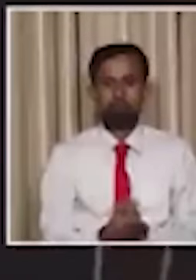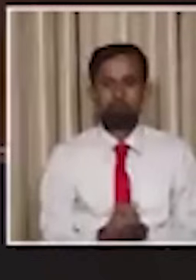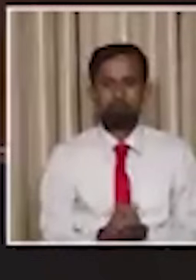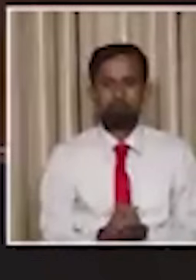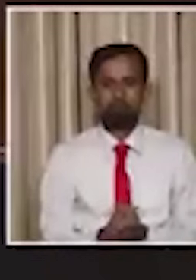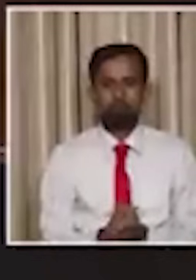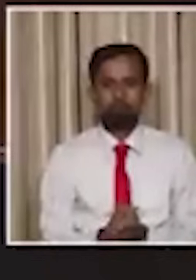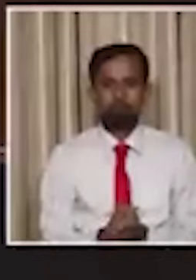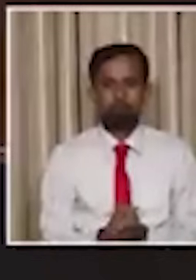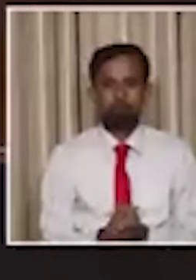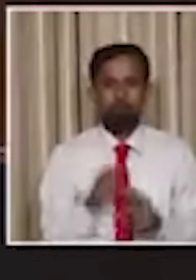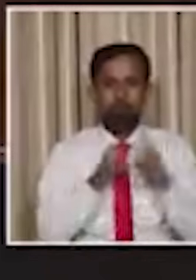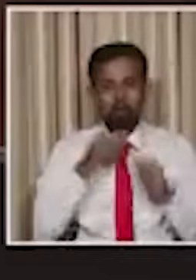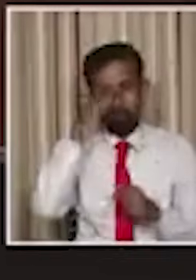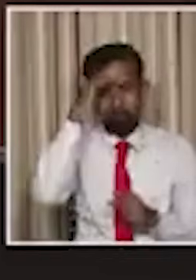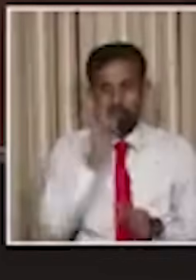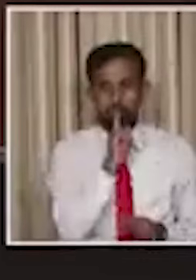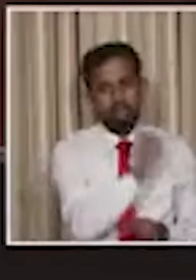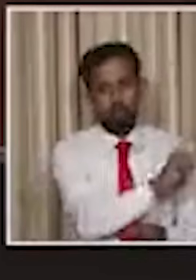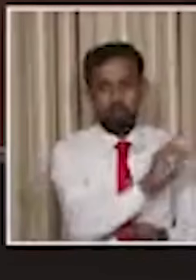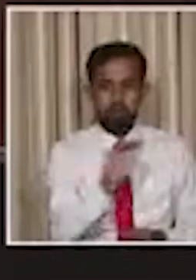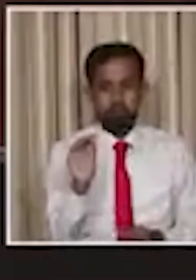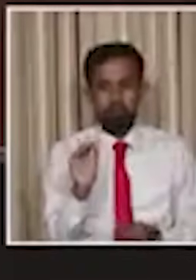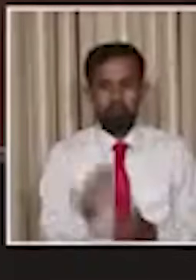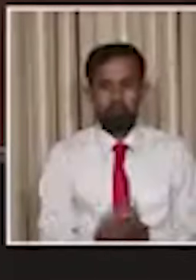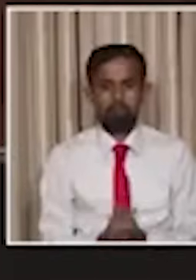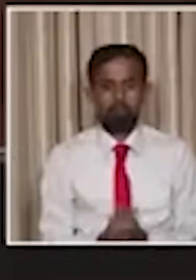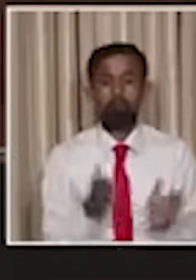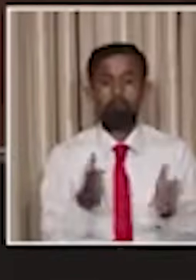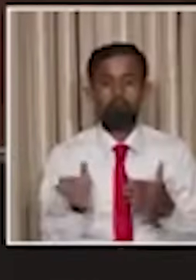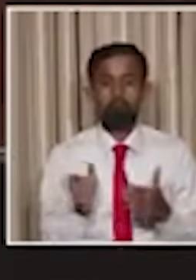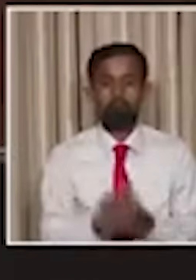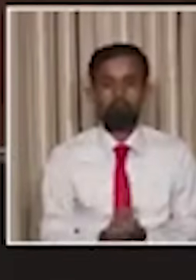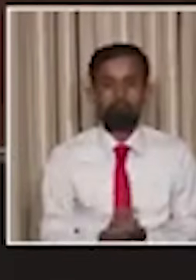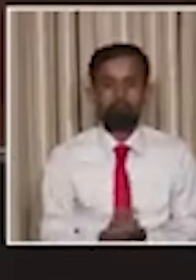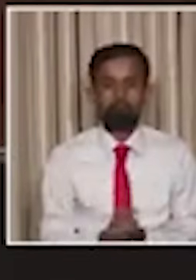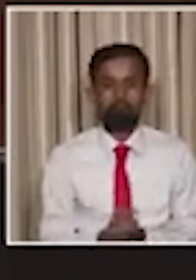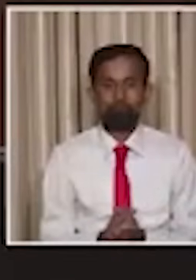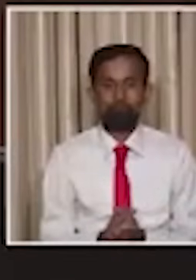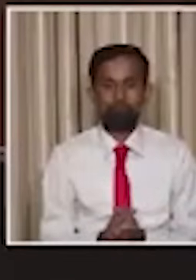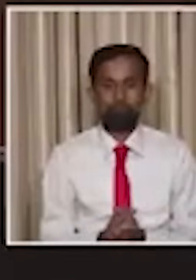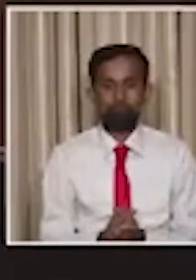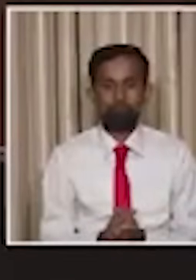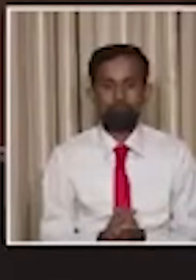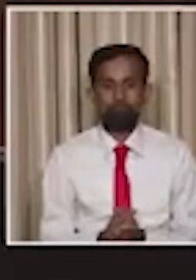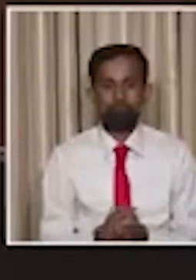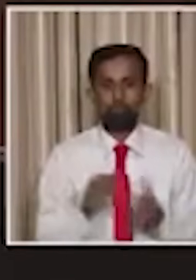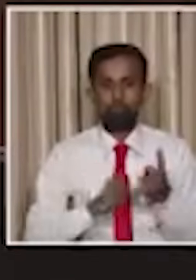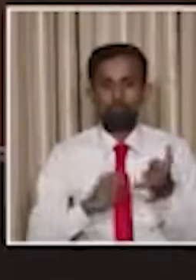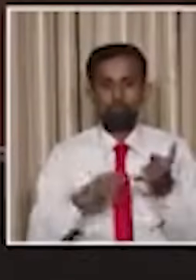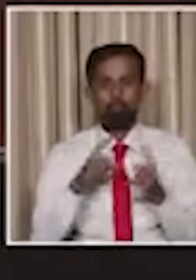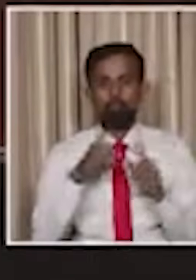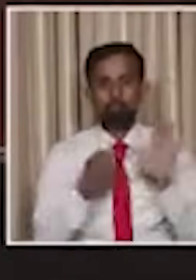සමාජයෙන් කතානායකතුමා දැනුවත් කරන්නම්. මේ ළඟට ගරු සුදර්ශන්